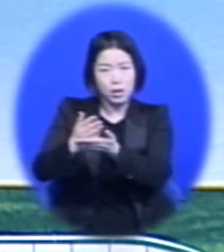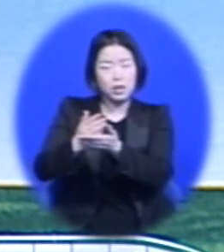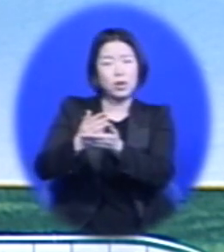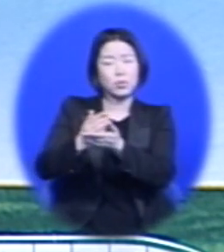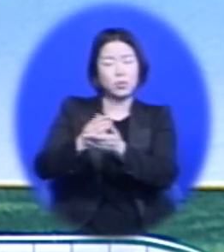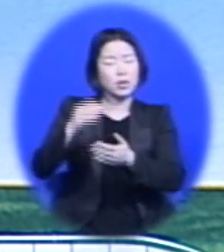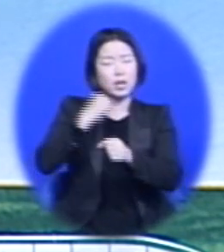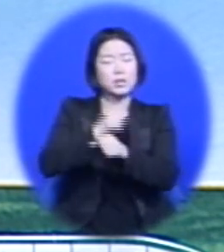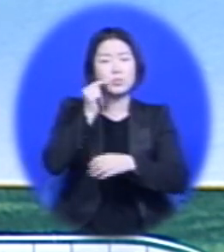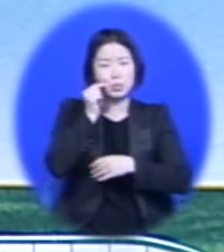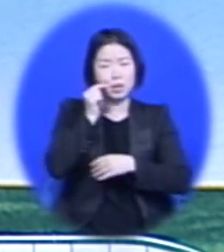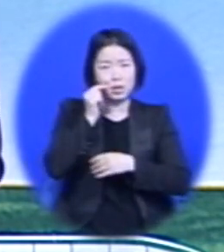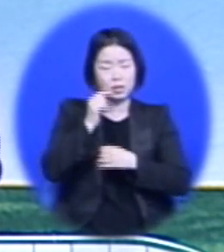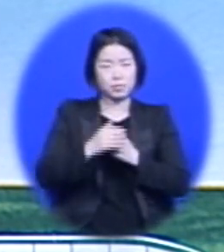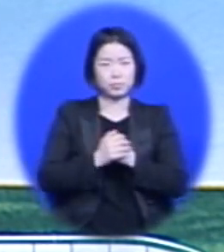끌려가니까.